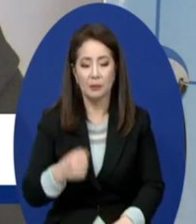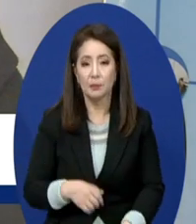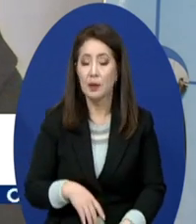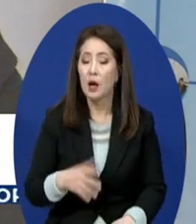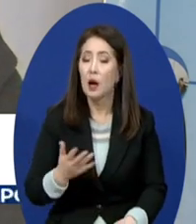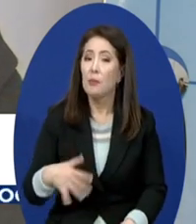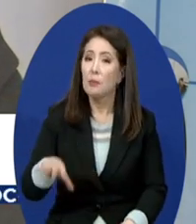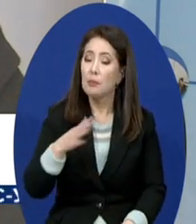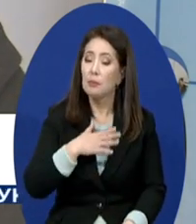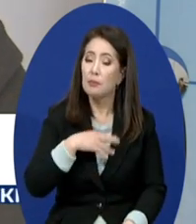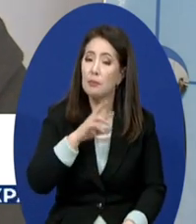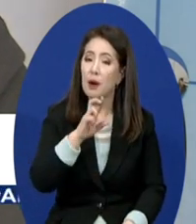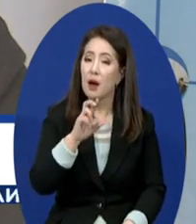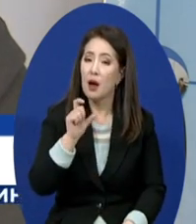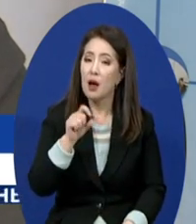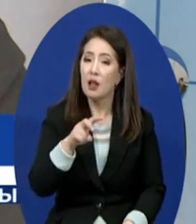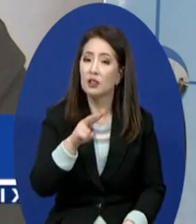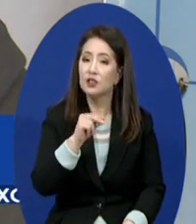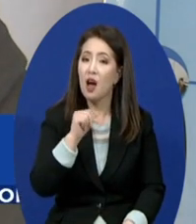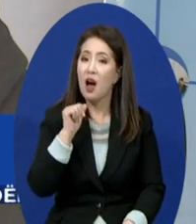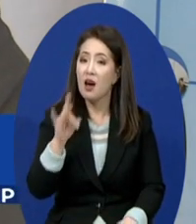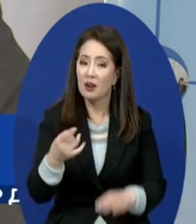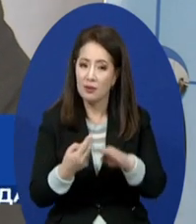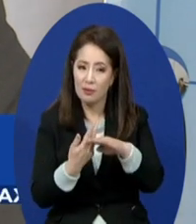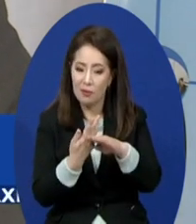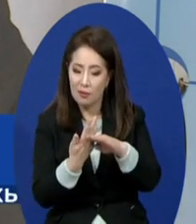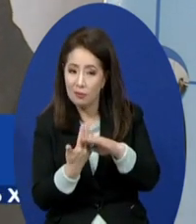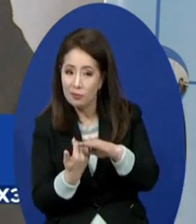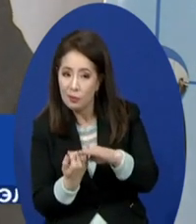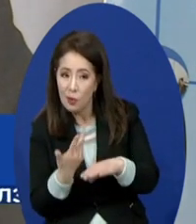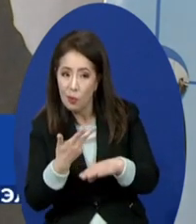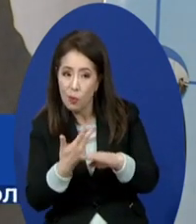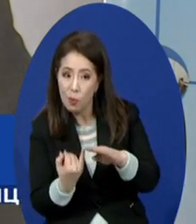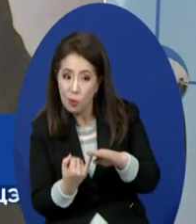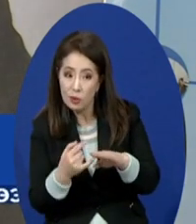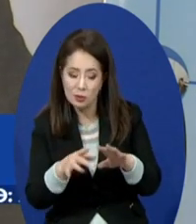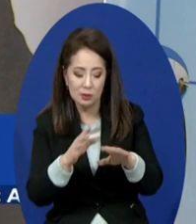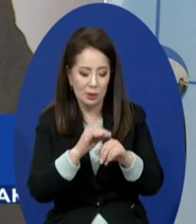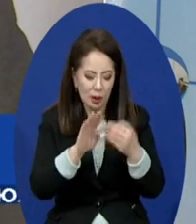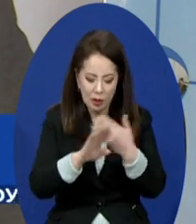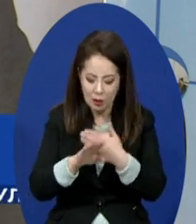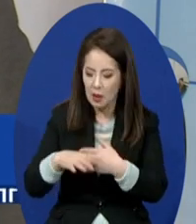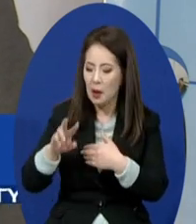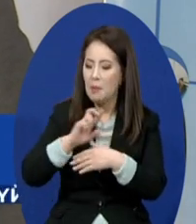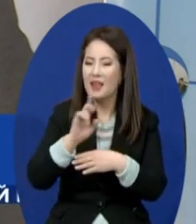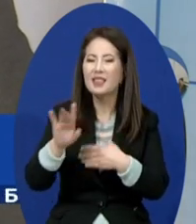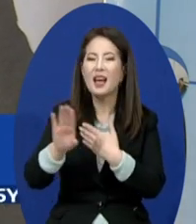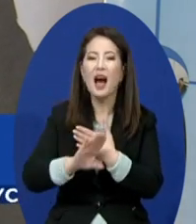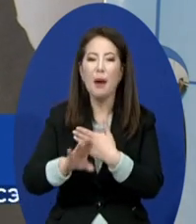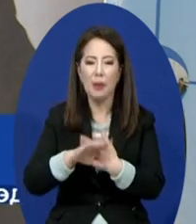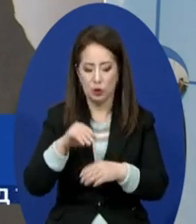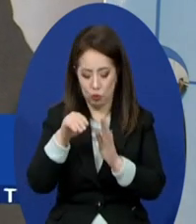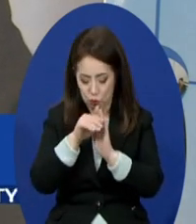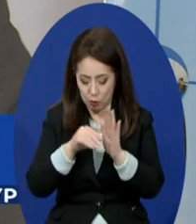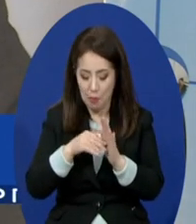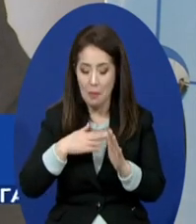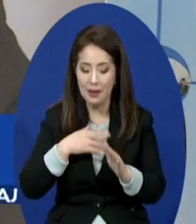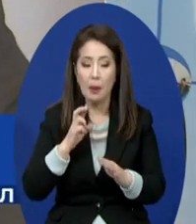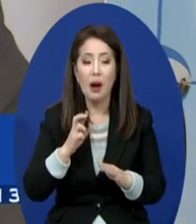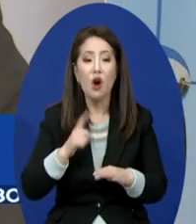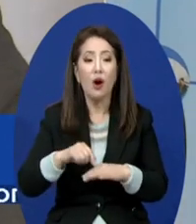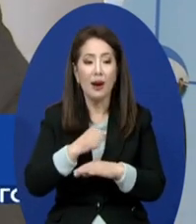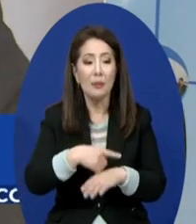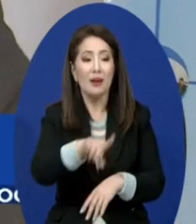дараатлыг бууруулах чиглэлээр бол нөгөө бэлчээр хариуцлагач журмыг бол Баян-Онгор аймаг, Бусад аймагуудаас хамгийн түрүүнд одоо хэрэгжүүлж,